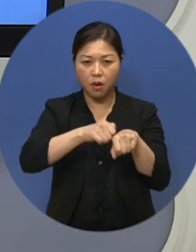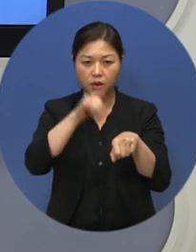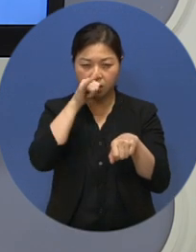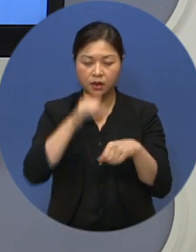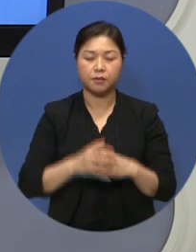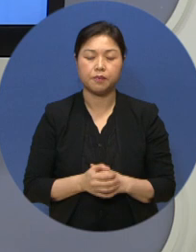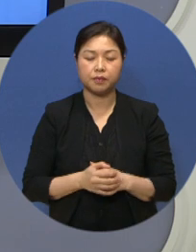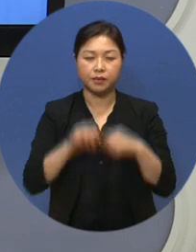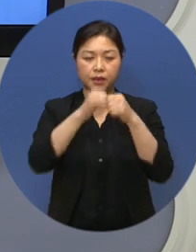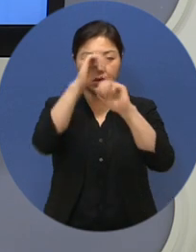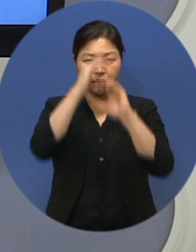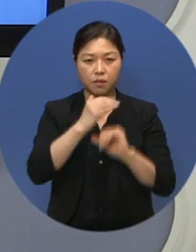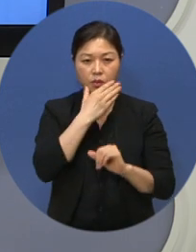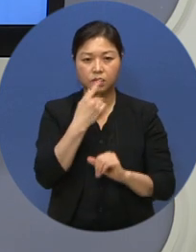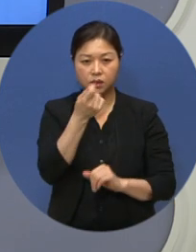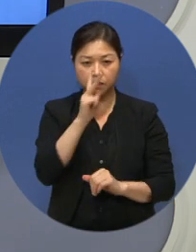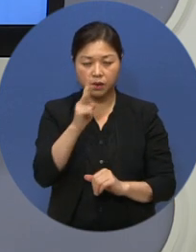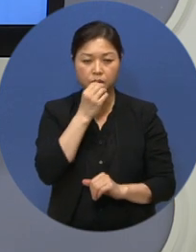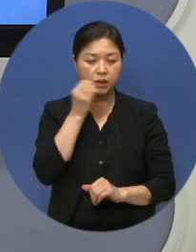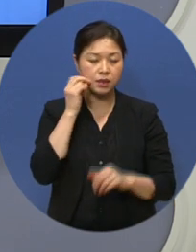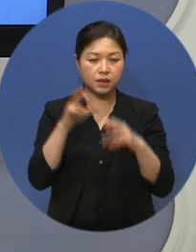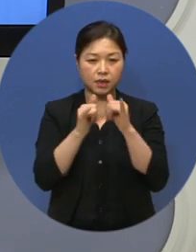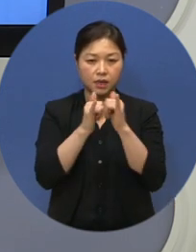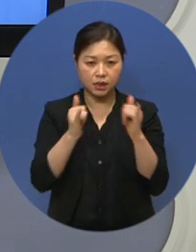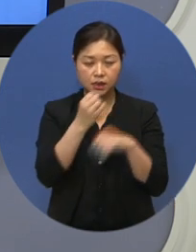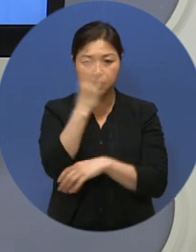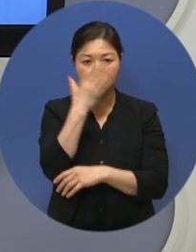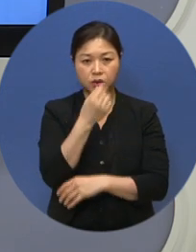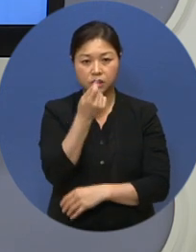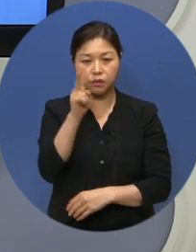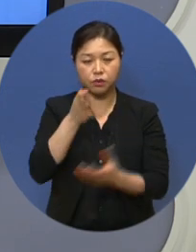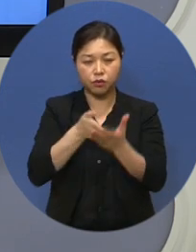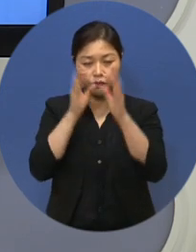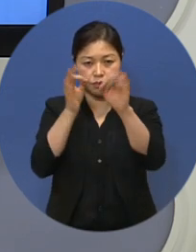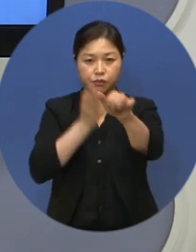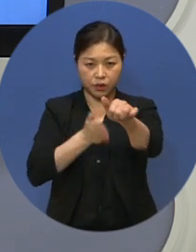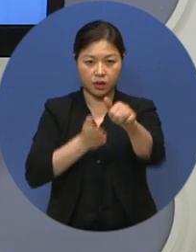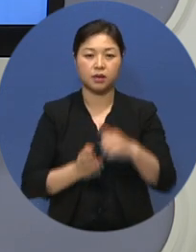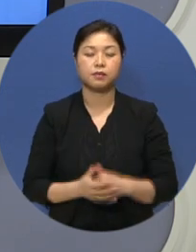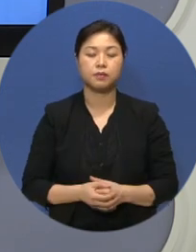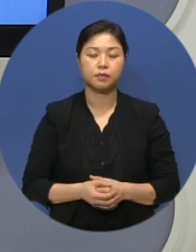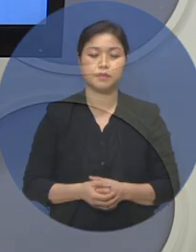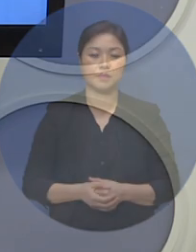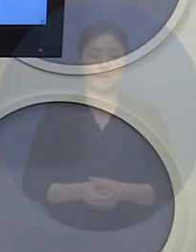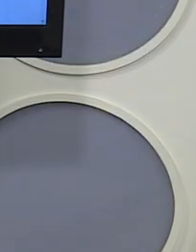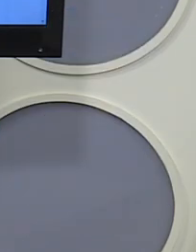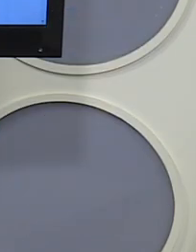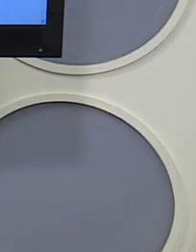이밖에 자세한 사항은 10편 주스 홈페이지와 장애인 신문 복지 tv 뉴스를 통해 확인할 수 있습니다